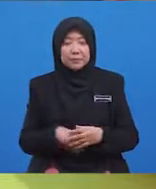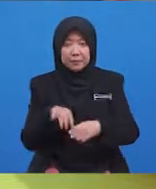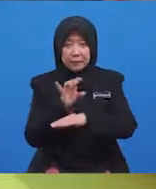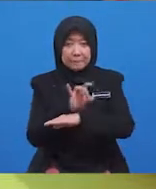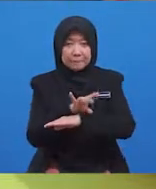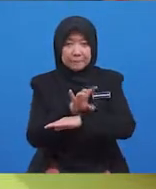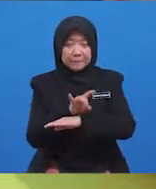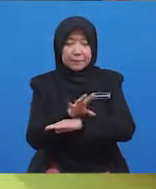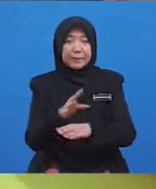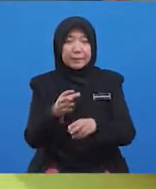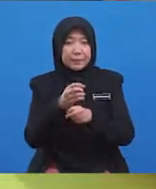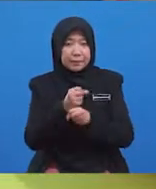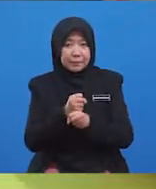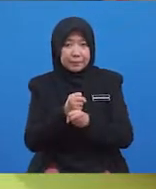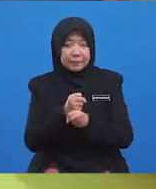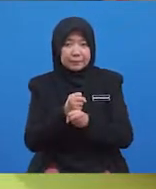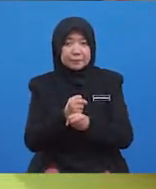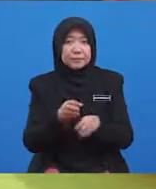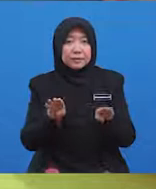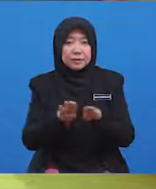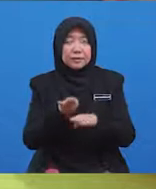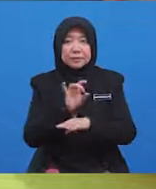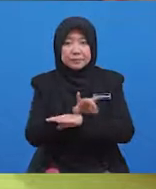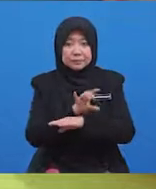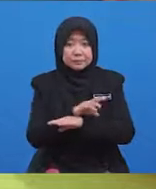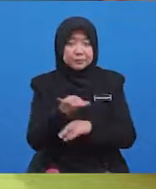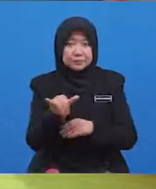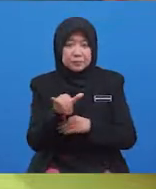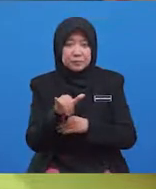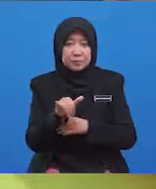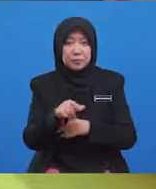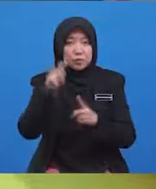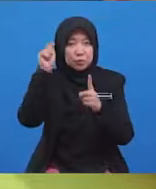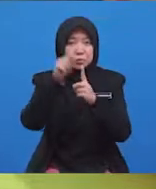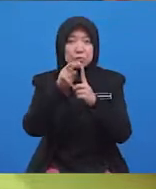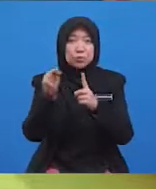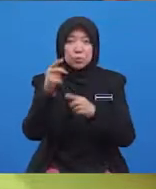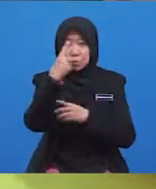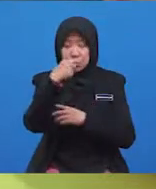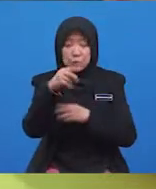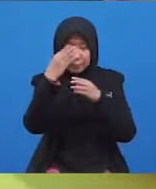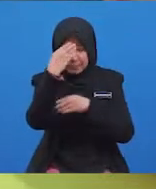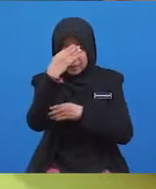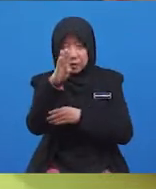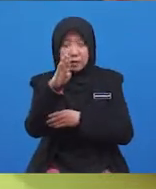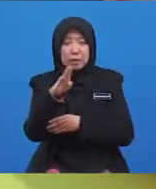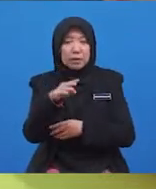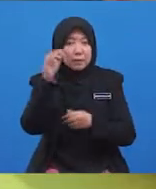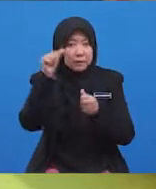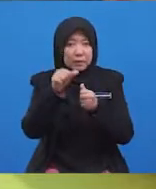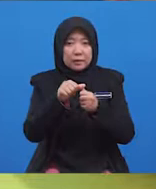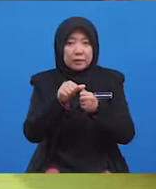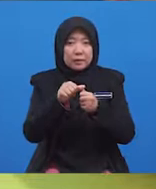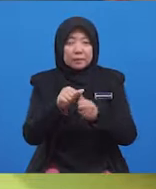Pesanan dapat diertikan sebagai nasihat yang bertujuan untuk memberi peringatan,